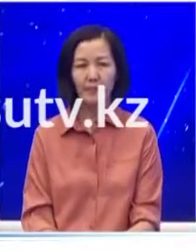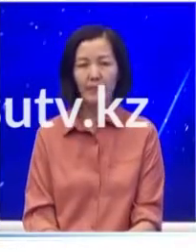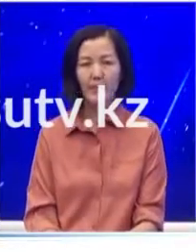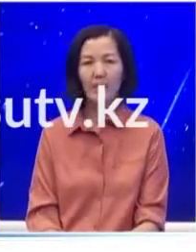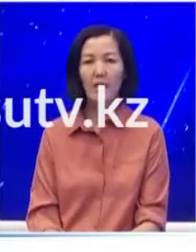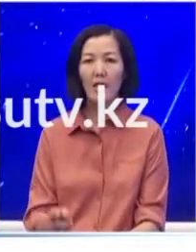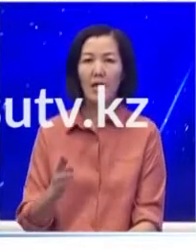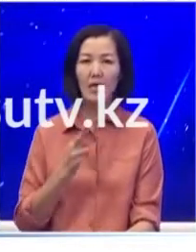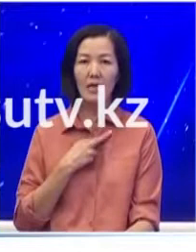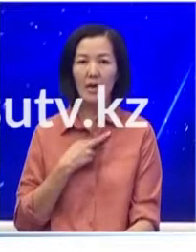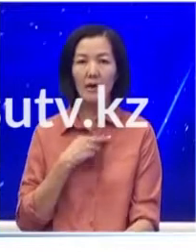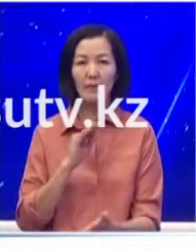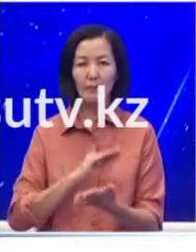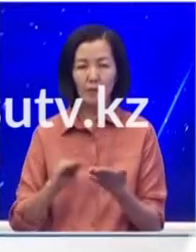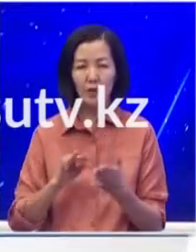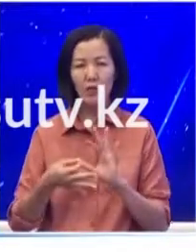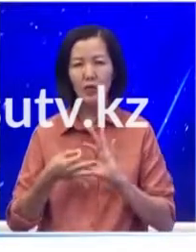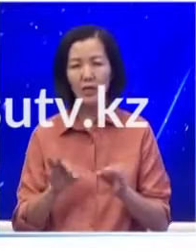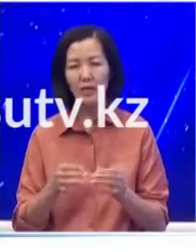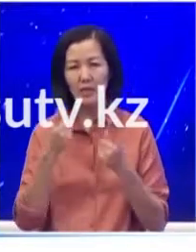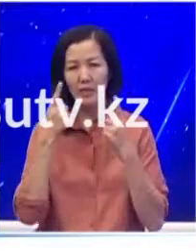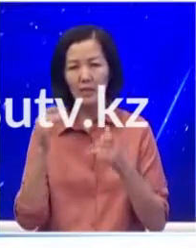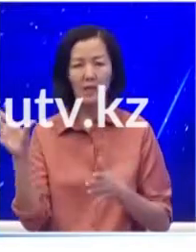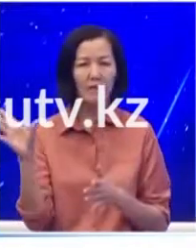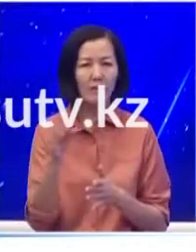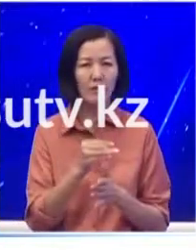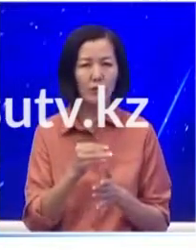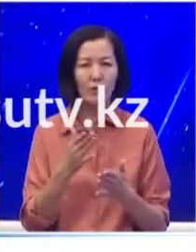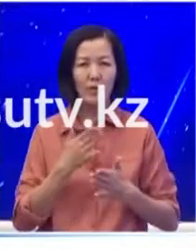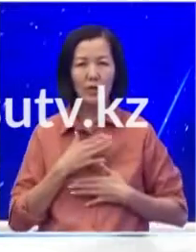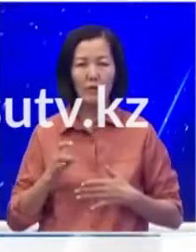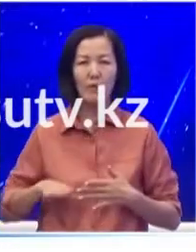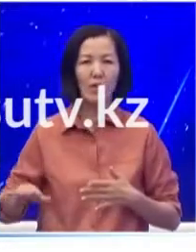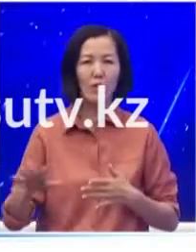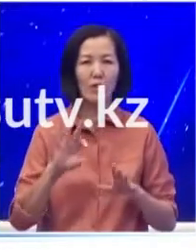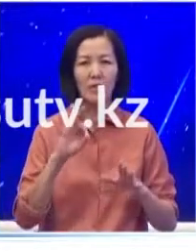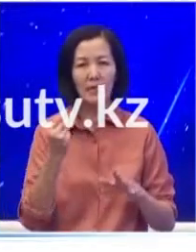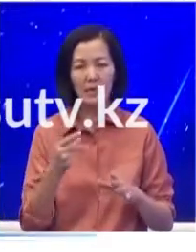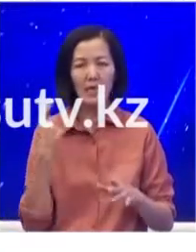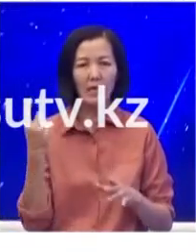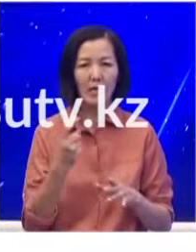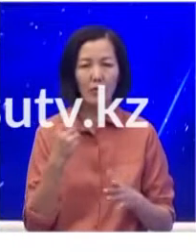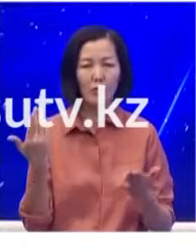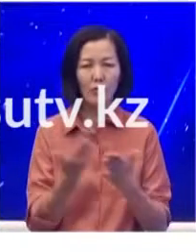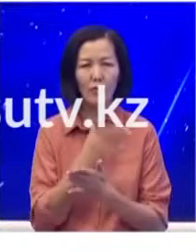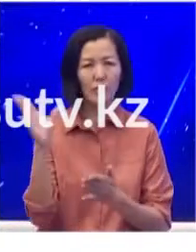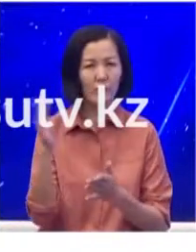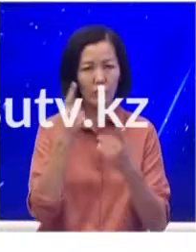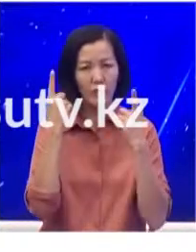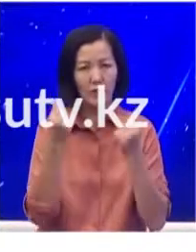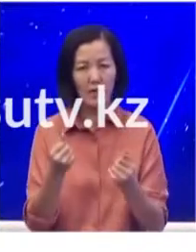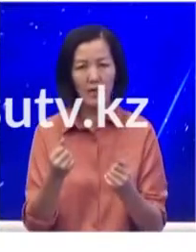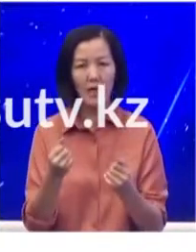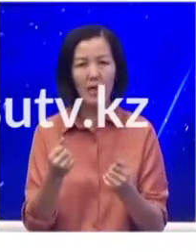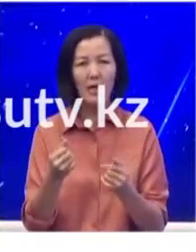Ее подход к текстам особенный. Она всегда знала обо всем, что происходило в нашем районе, в социальной, экономической и других сферах деятельности, и умела